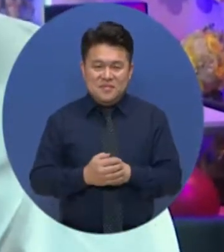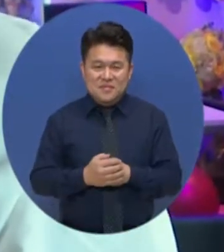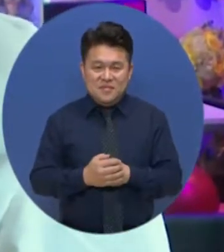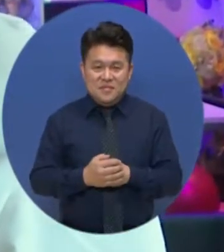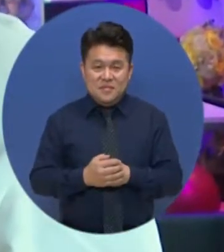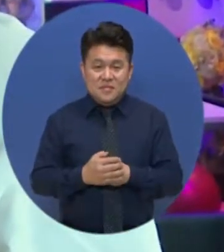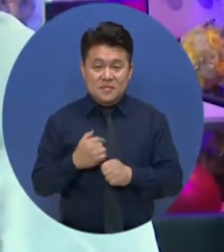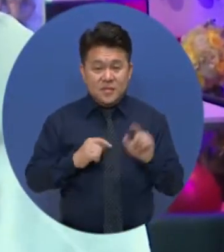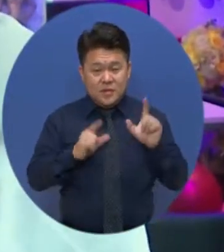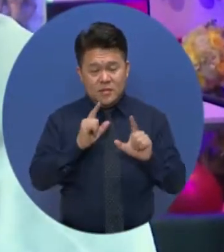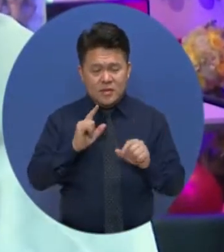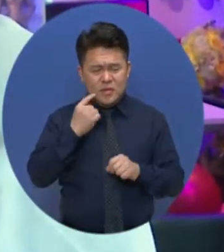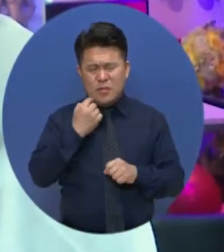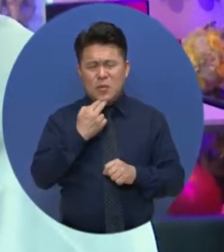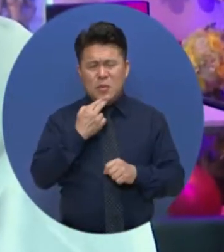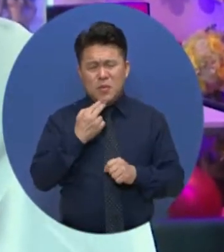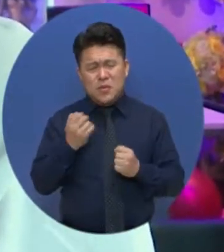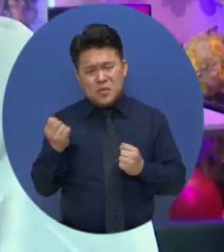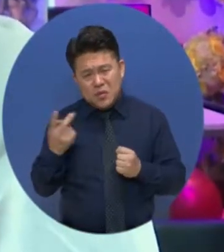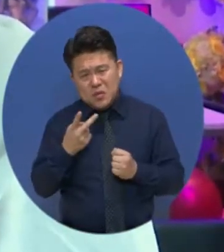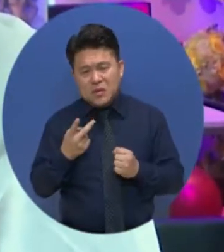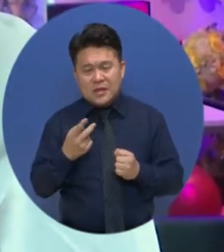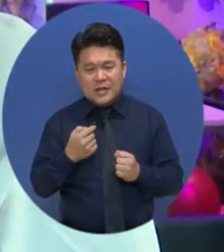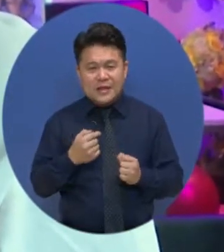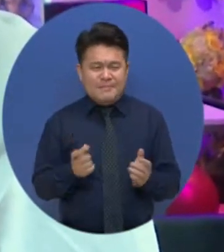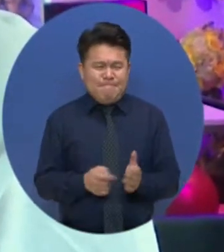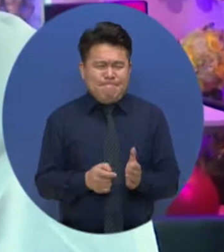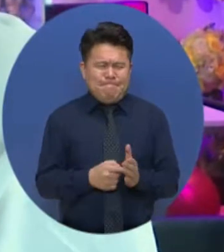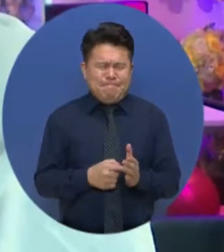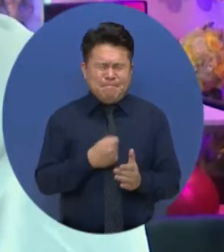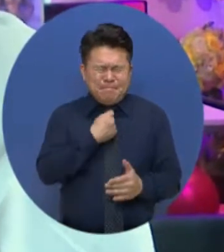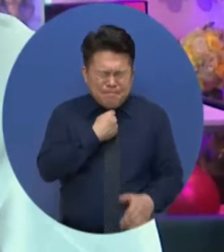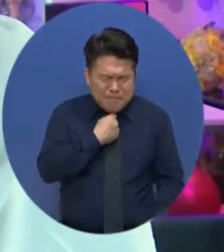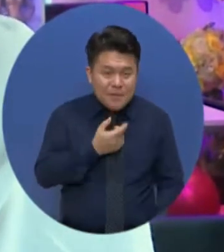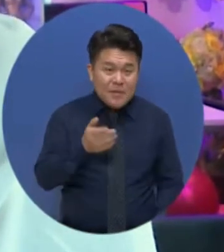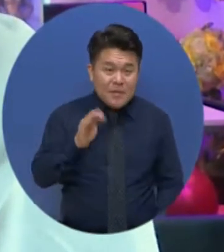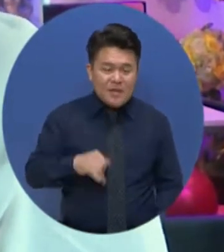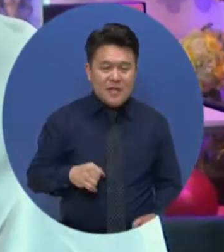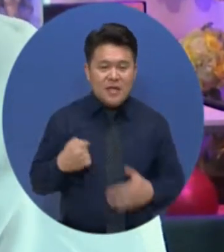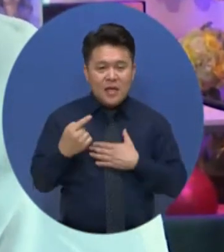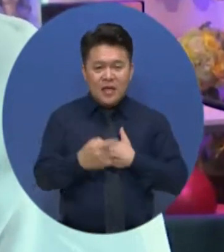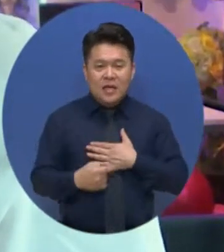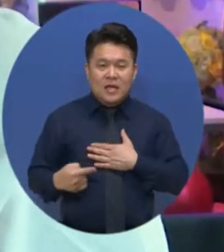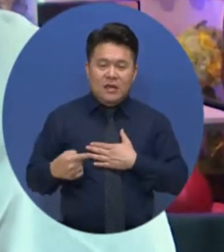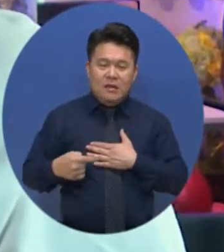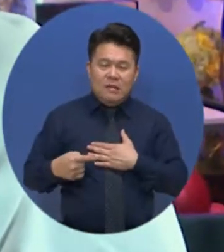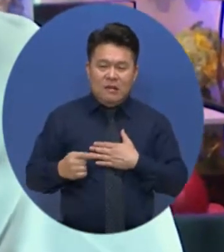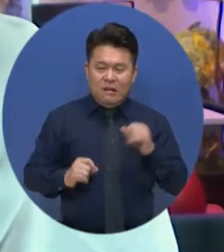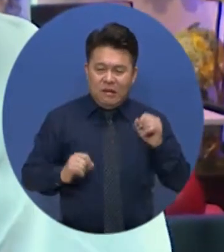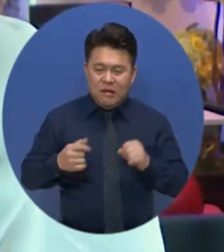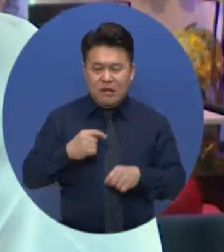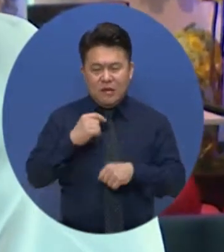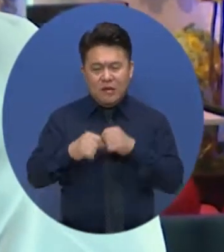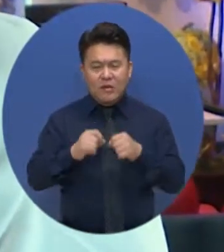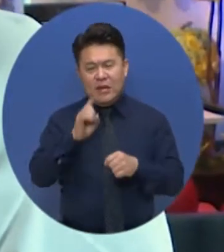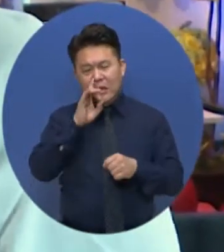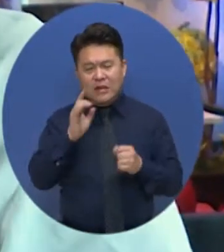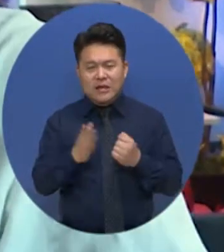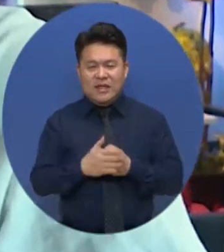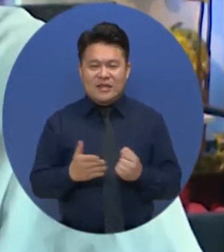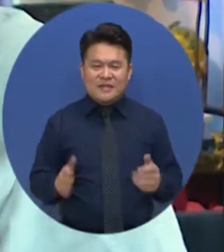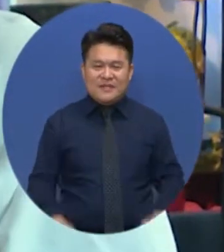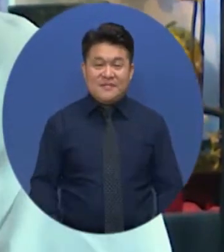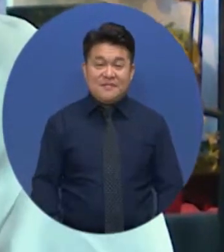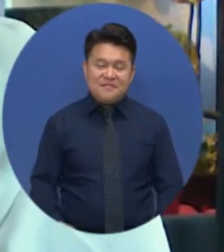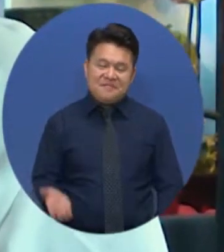생각만큼 자세가 그렇게 잘 나오지도 않고 이제 마음은 앞서는데 몸이 잘 안 따라줘서 좀 그런 부분